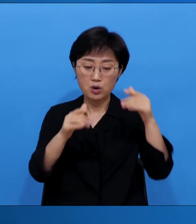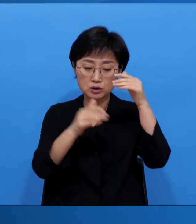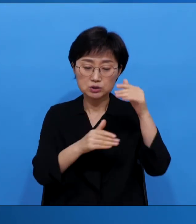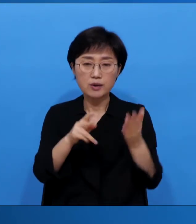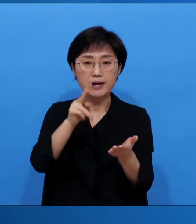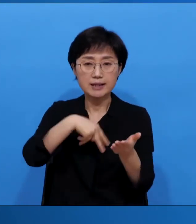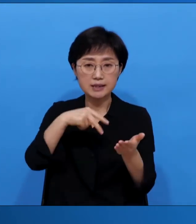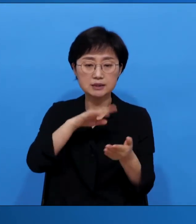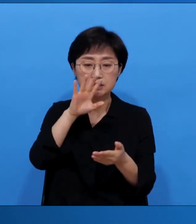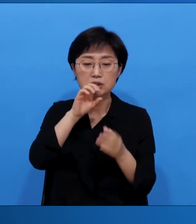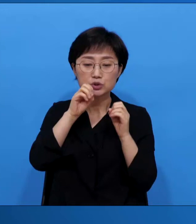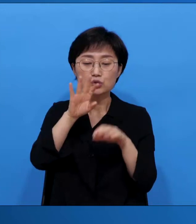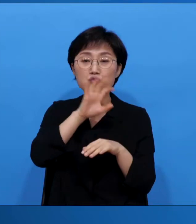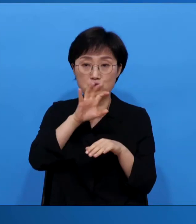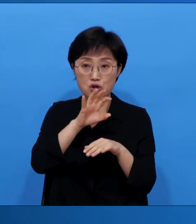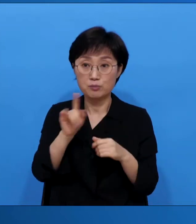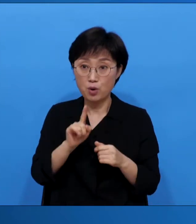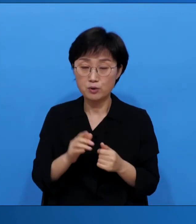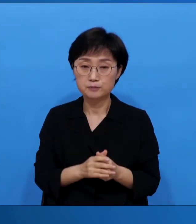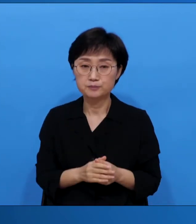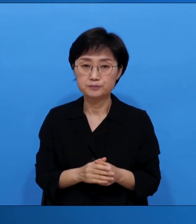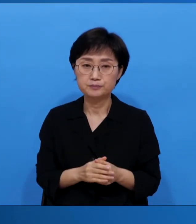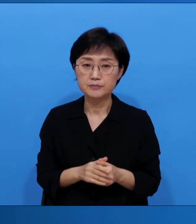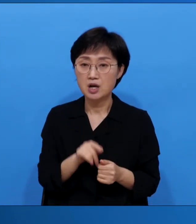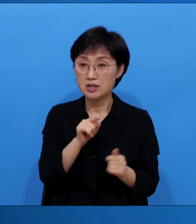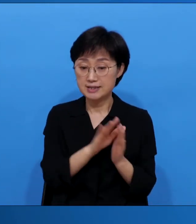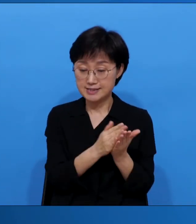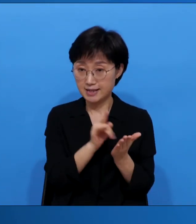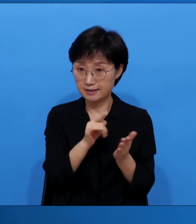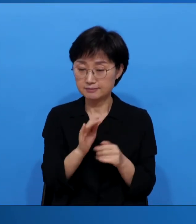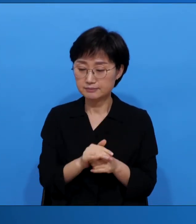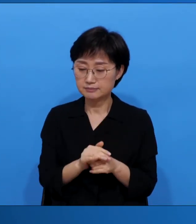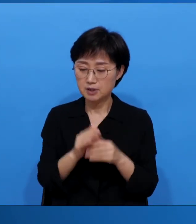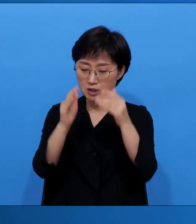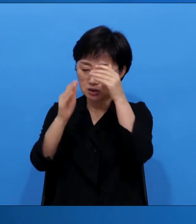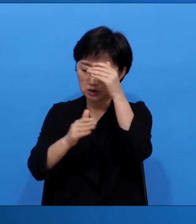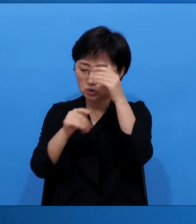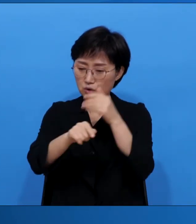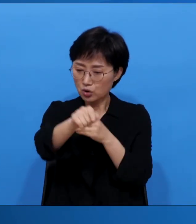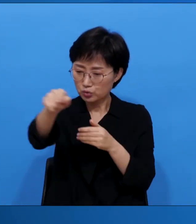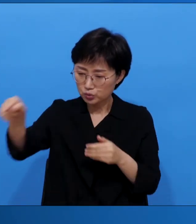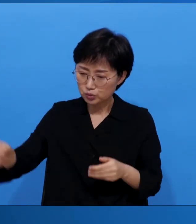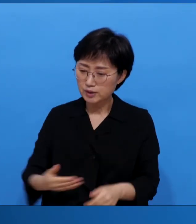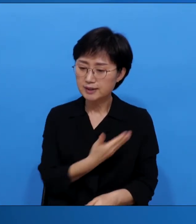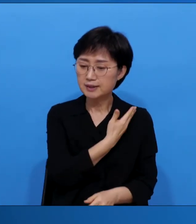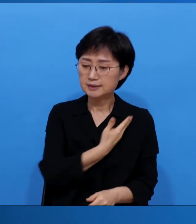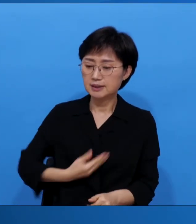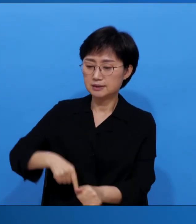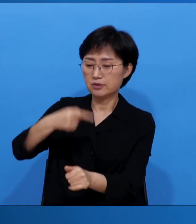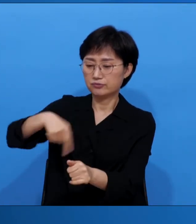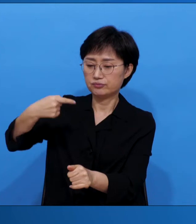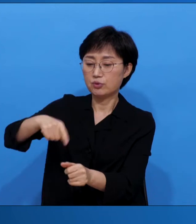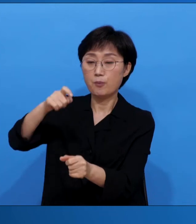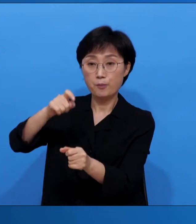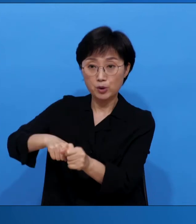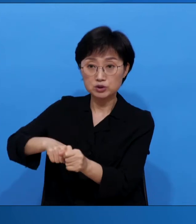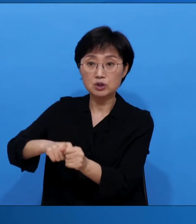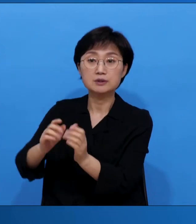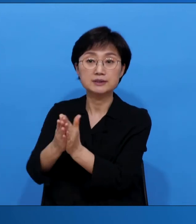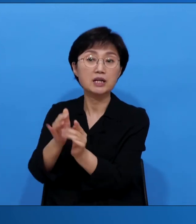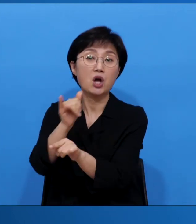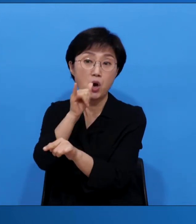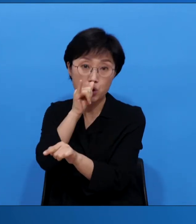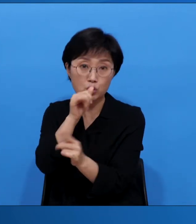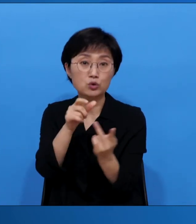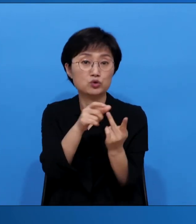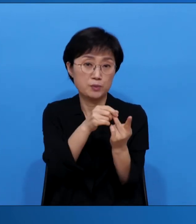준비했습니다. 다락방 전도훈련 교재는 성도들을 제자로 확립시키는 양육교재와 찾아진